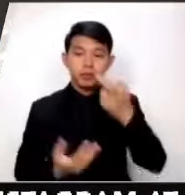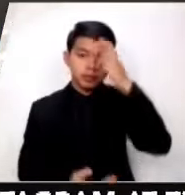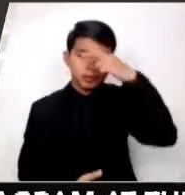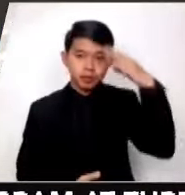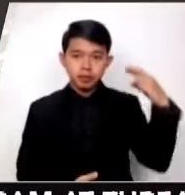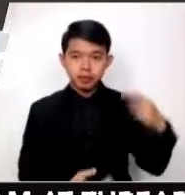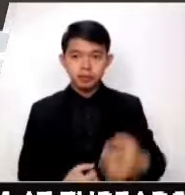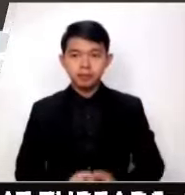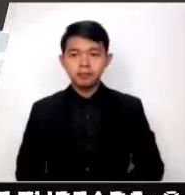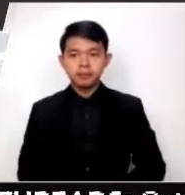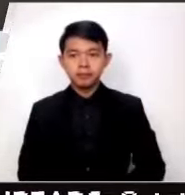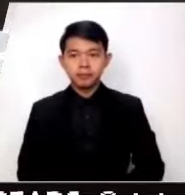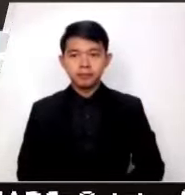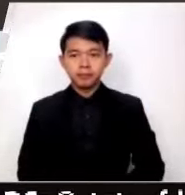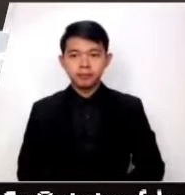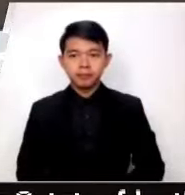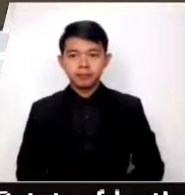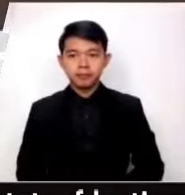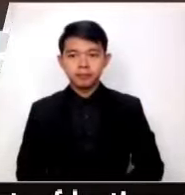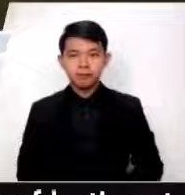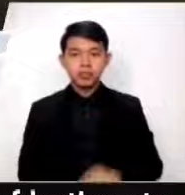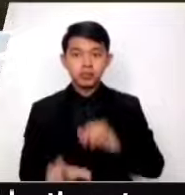Yung guys, oh, nawala ng preno yung jeep.